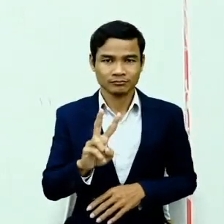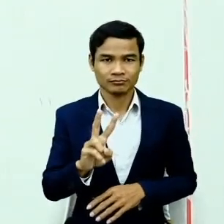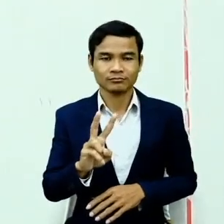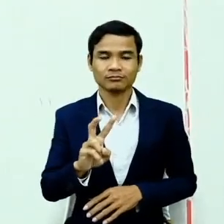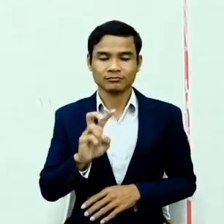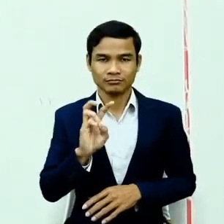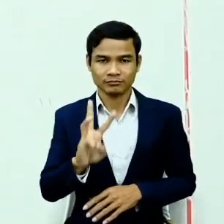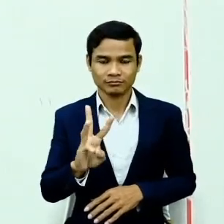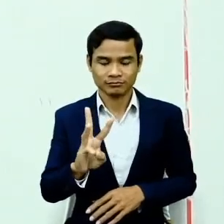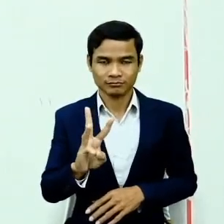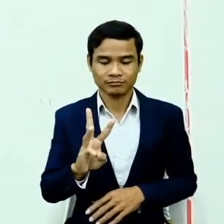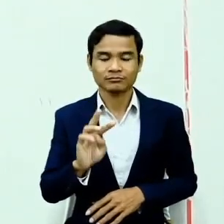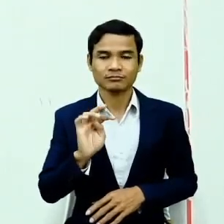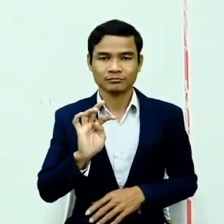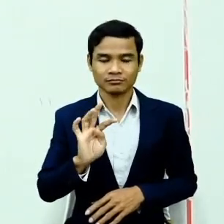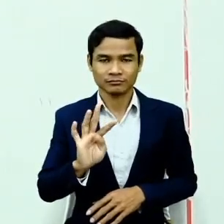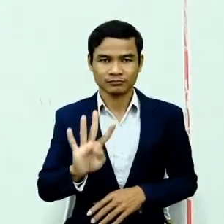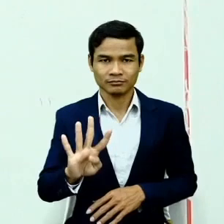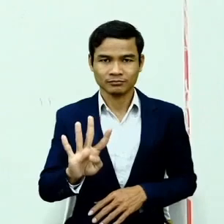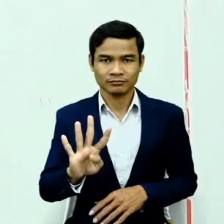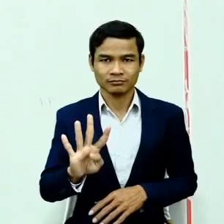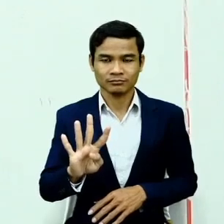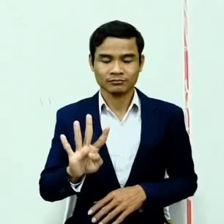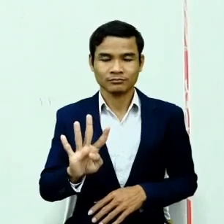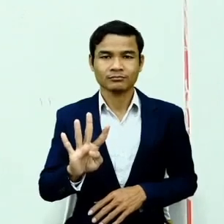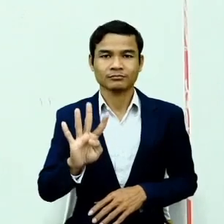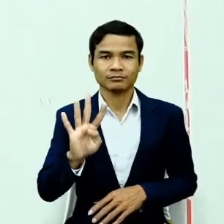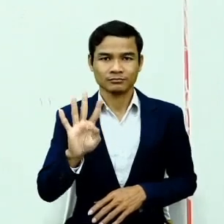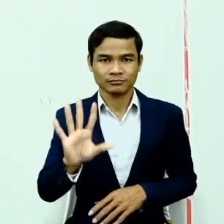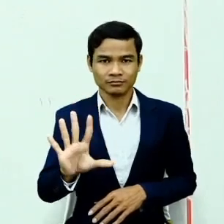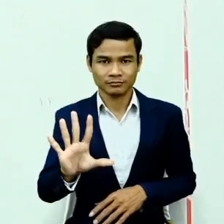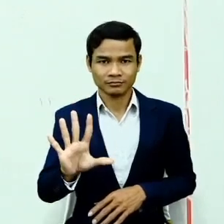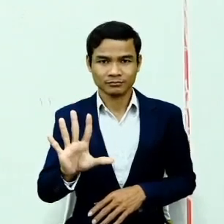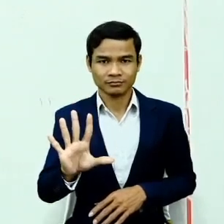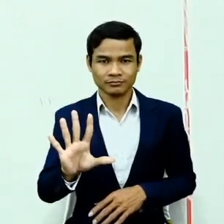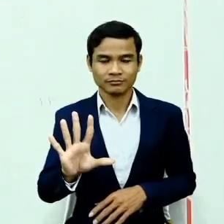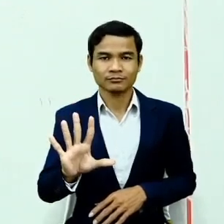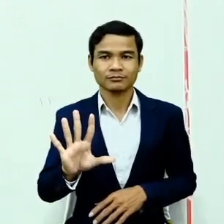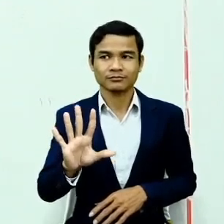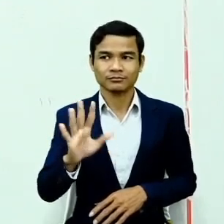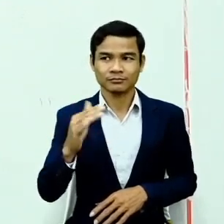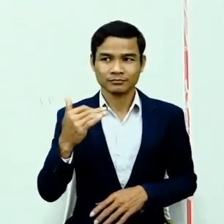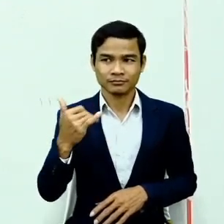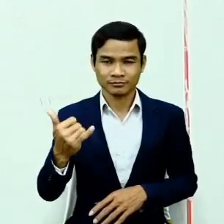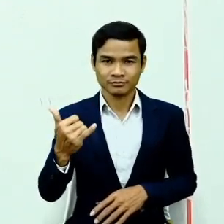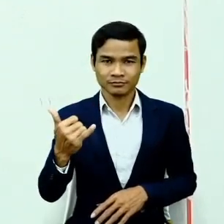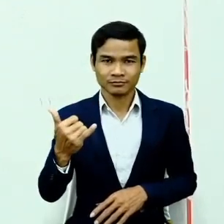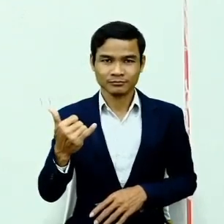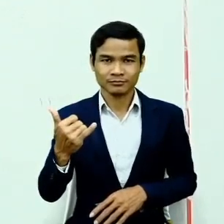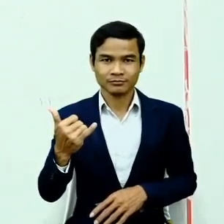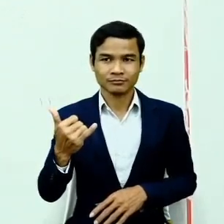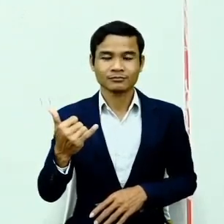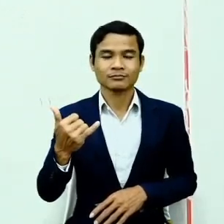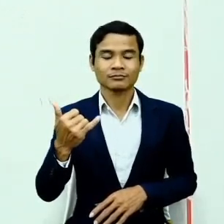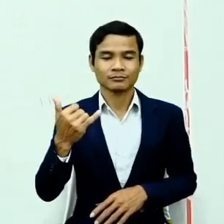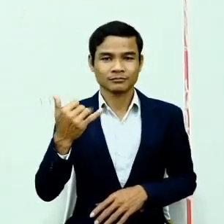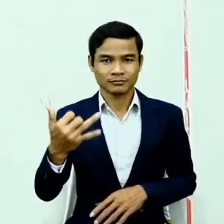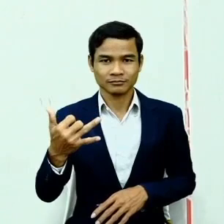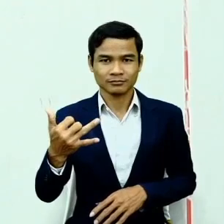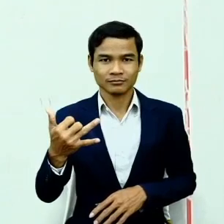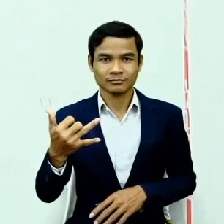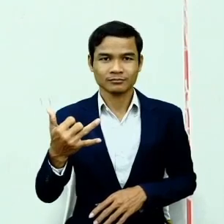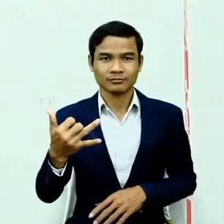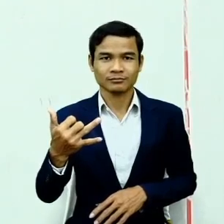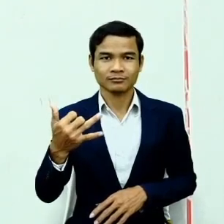Mùi bảy bốn trăm trăm muối